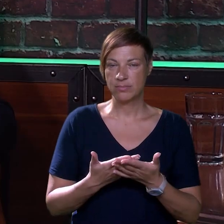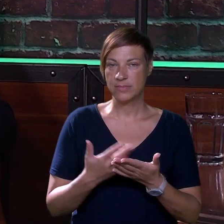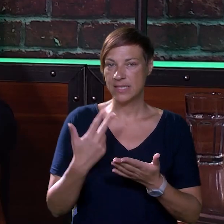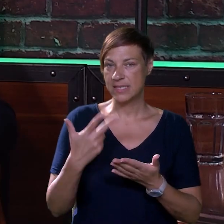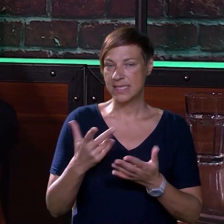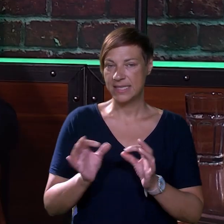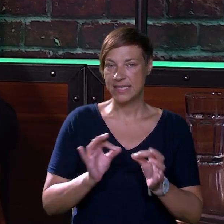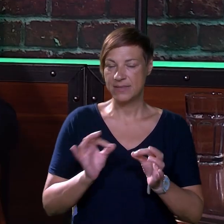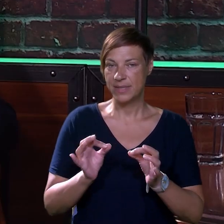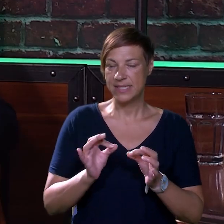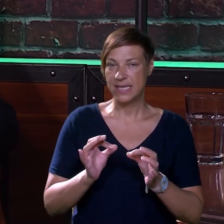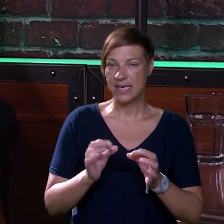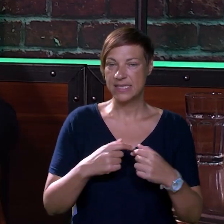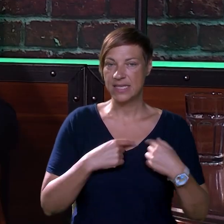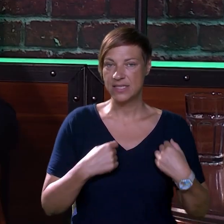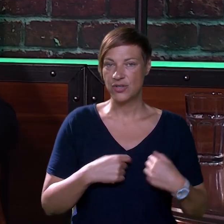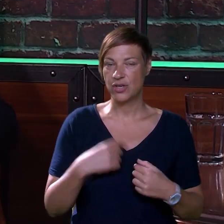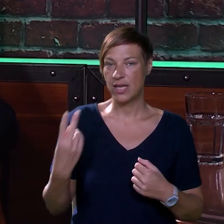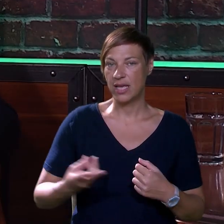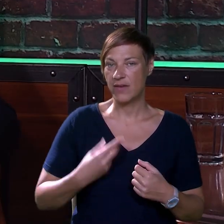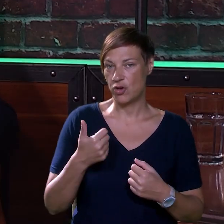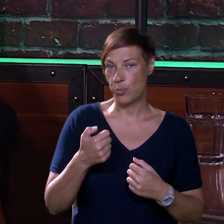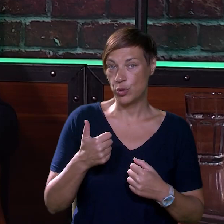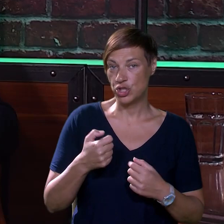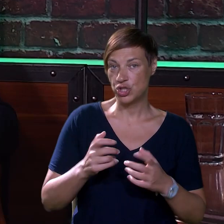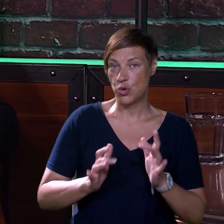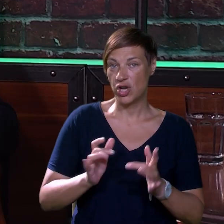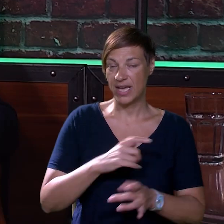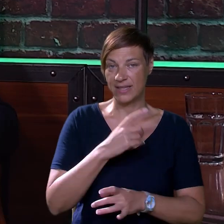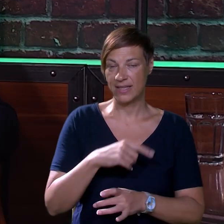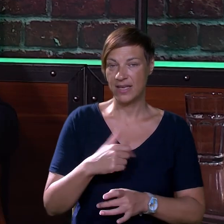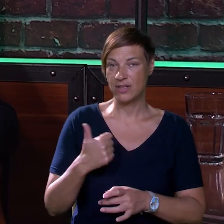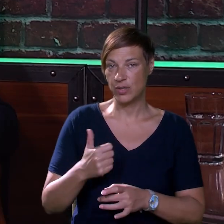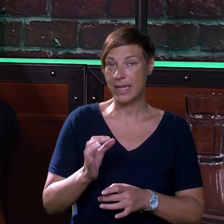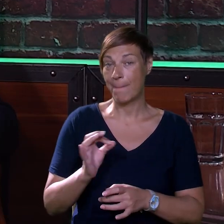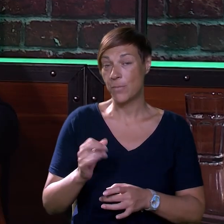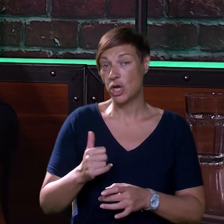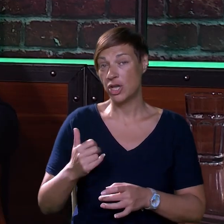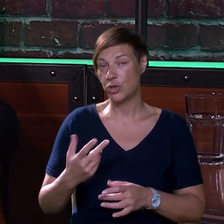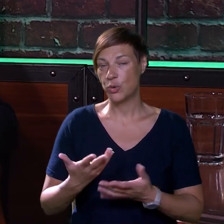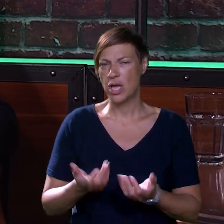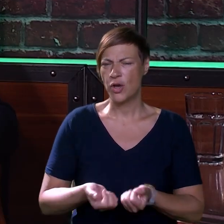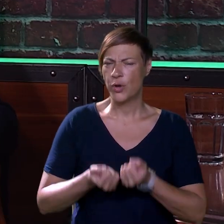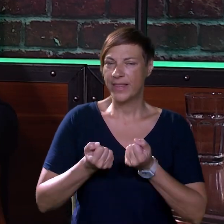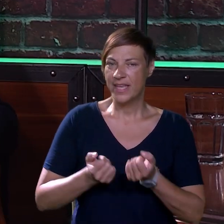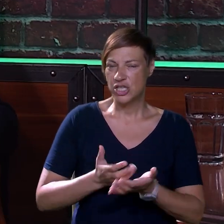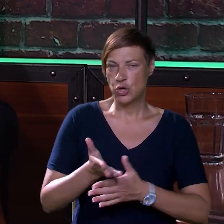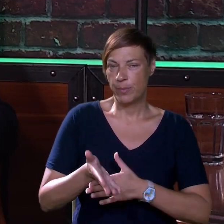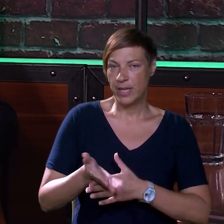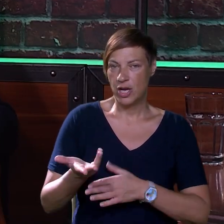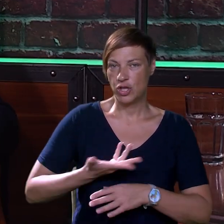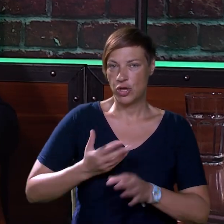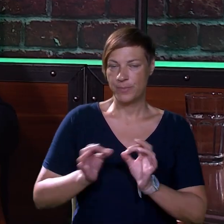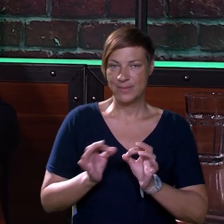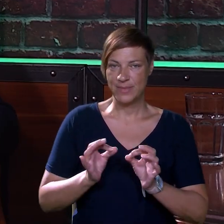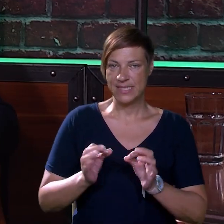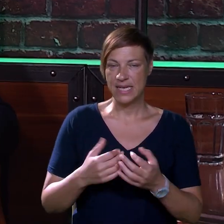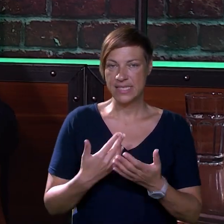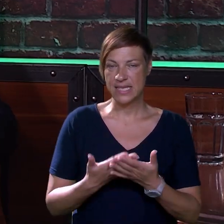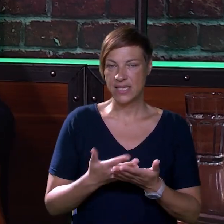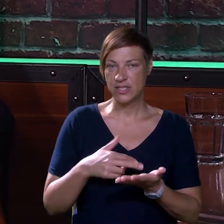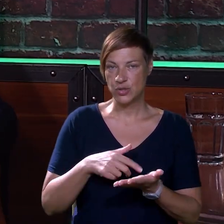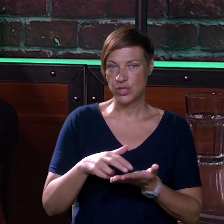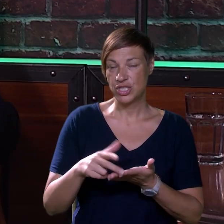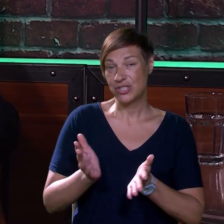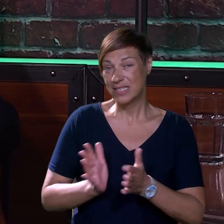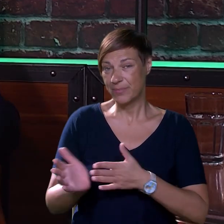za 3 specijalizacije iz kardiologije javilo bi se po 100 kandidata koji su bili jedan bolji od druga. Jako je teško bilo dobiti specijalizaciju, tako da